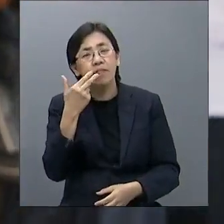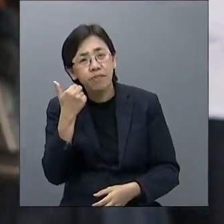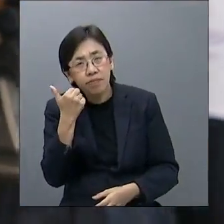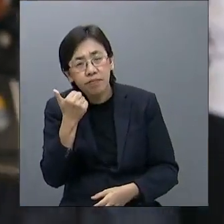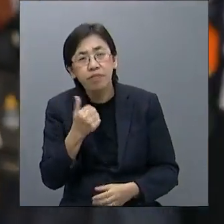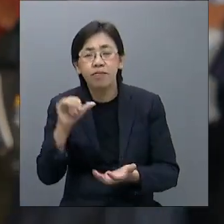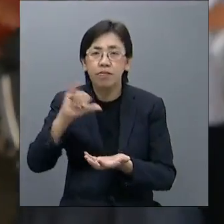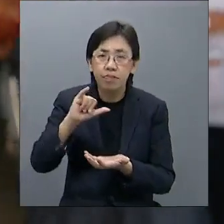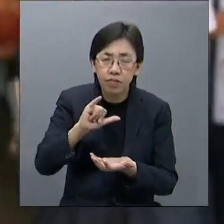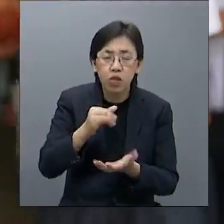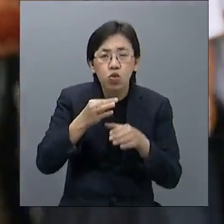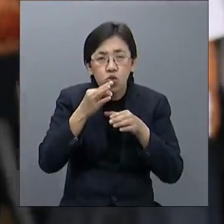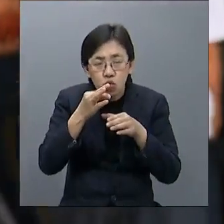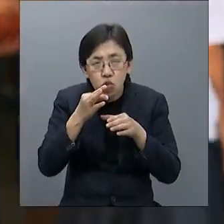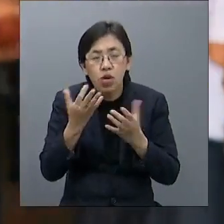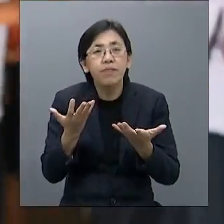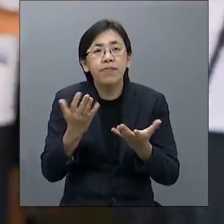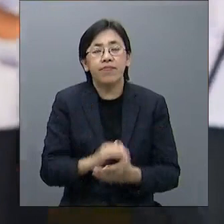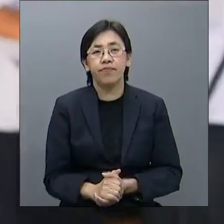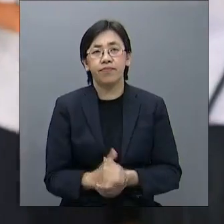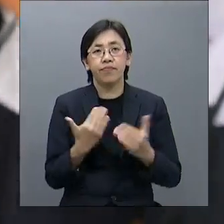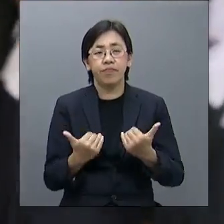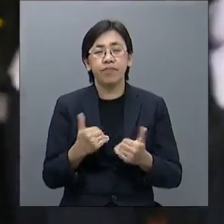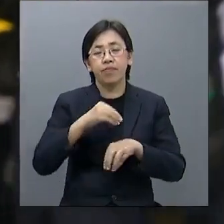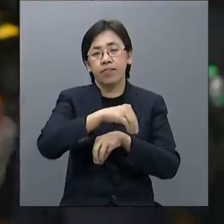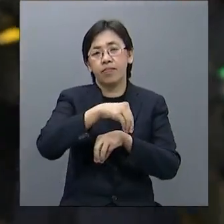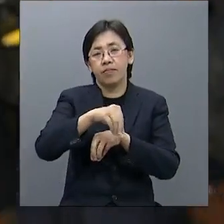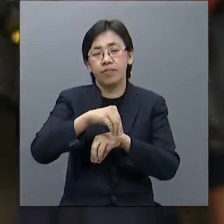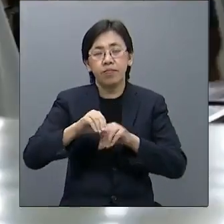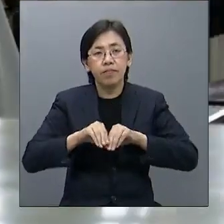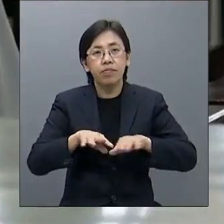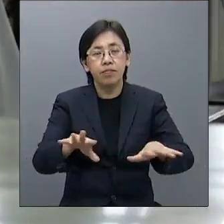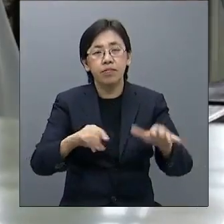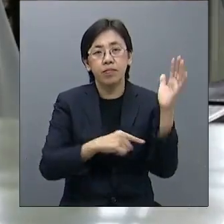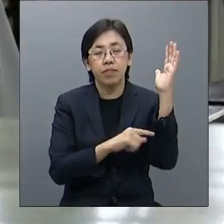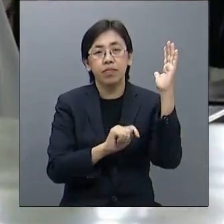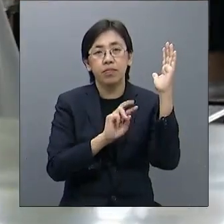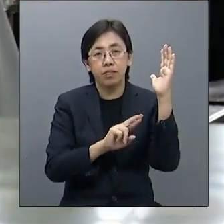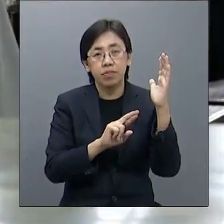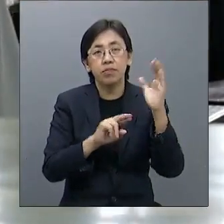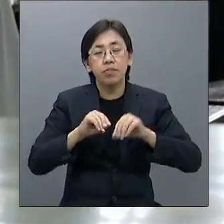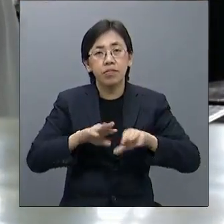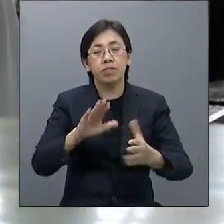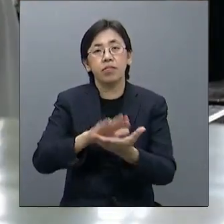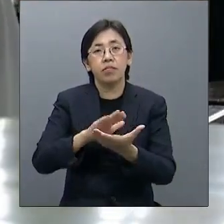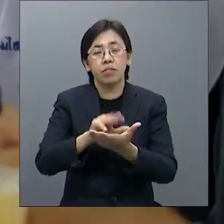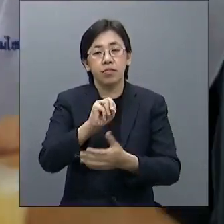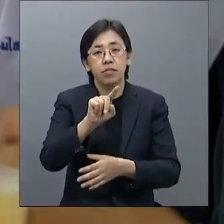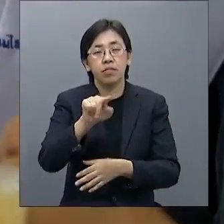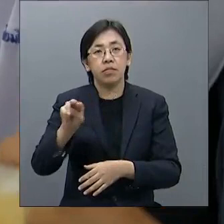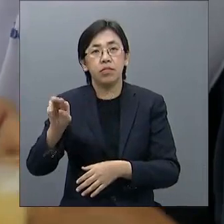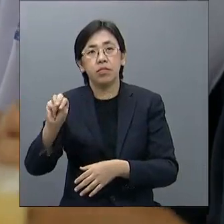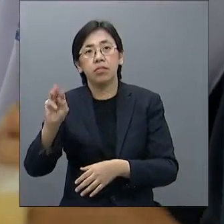เรื่องเครื่องดื่มแล้วก็ตอนนี้เราก็ขยายผลอย่างที่จังหวัดตรังเนี่ยขยายผลมาจนถึงโรงเรียนมัธยมนะคะซึ่งเป็นโร